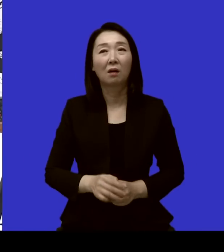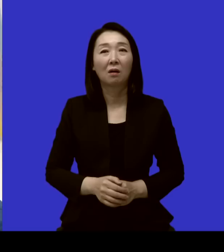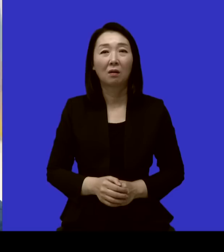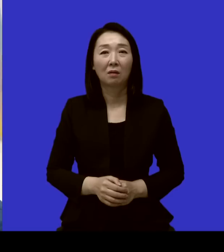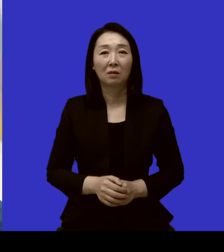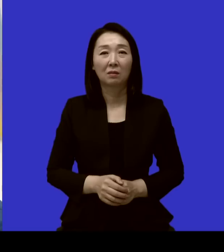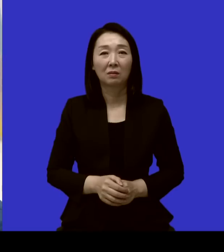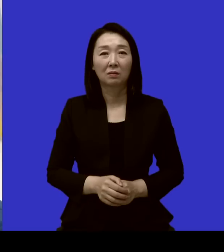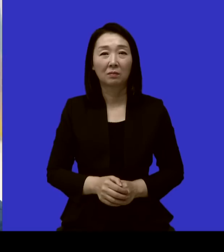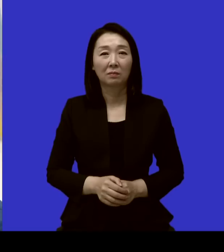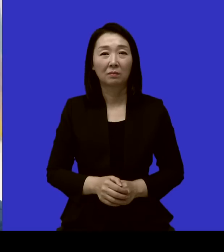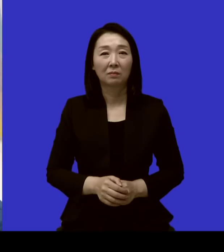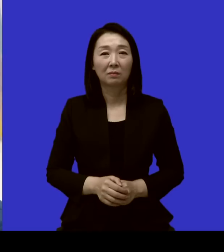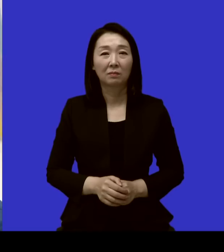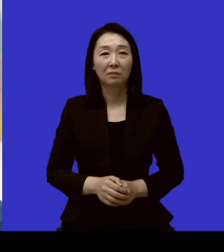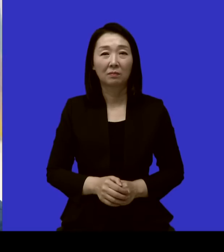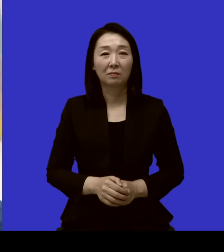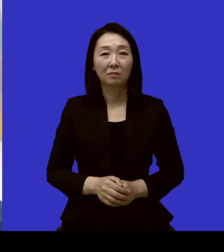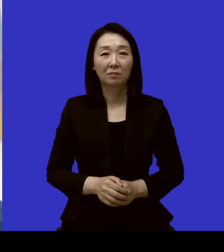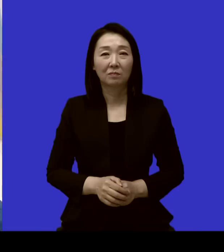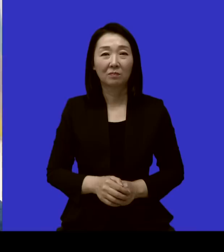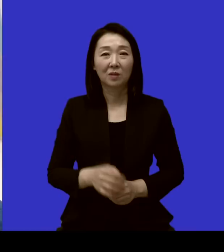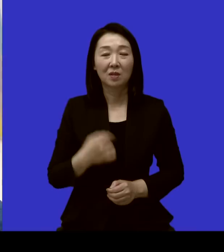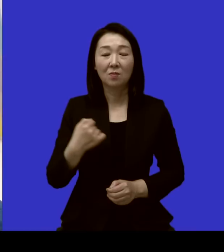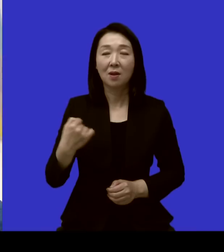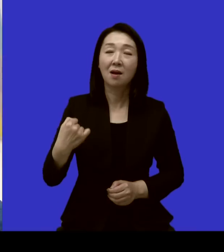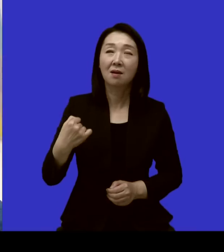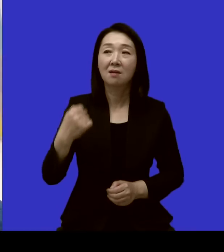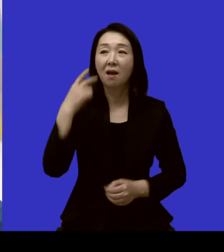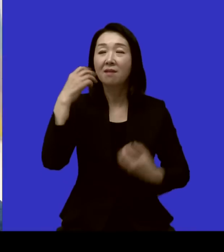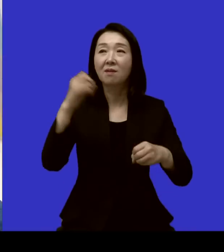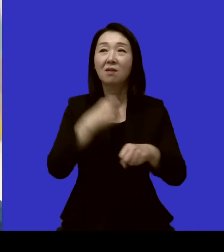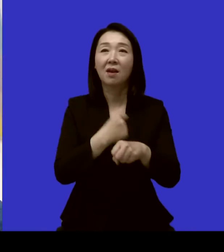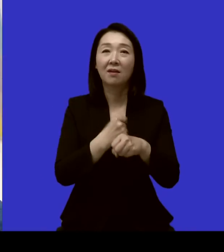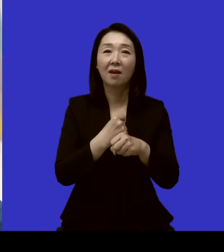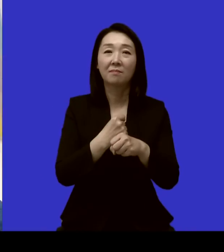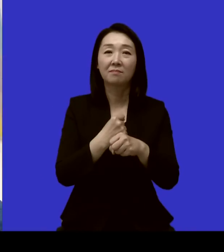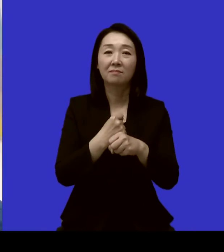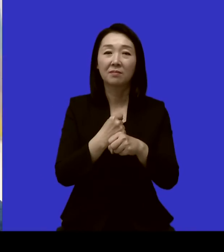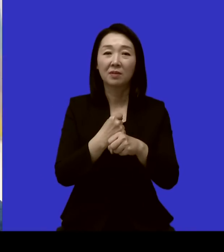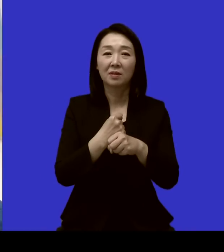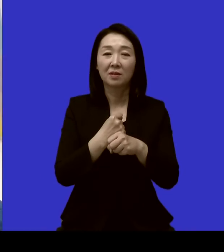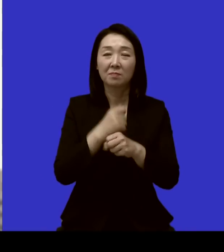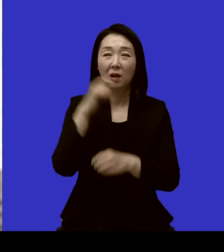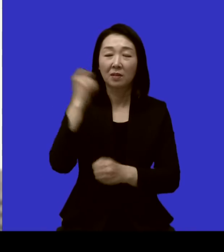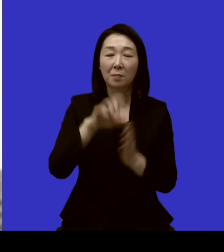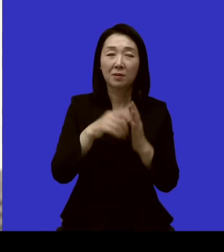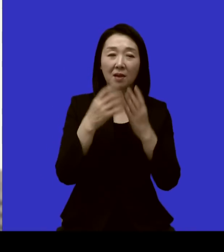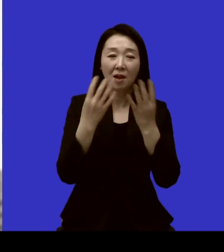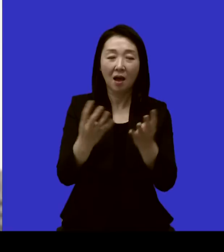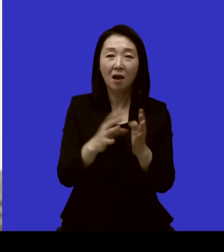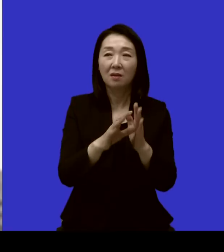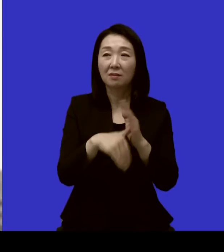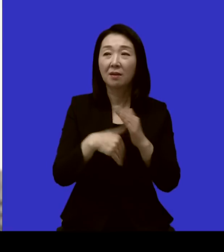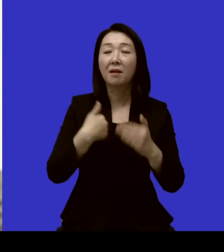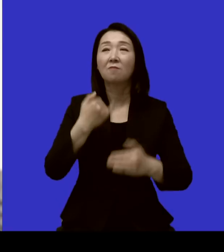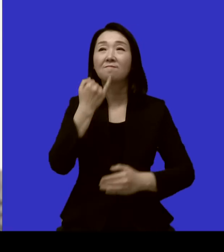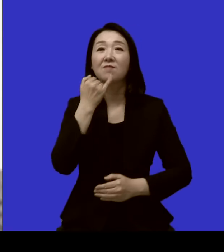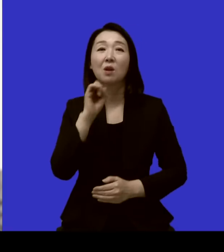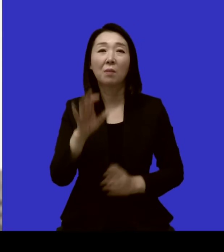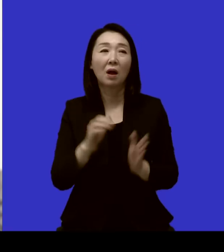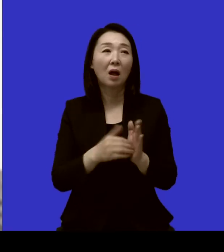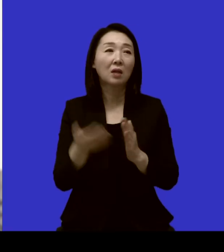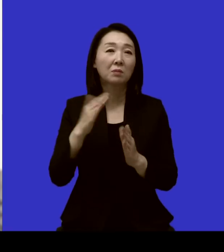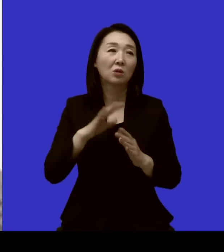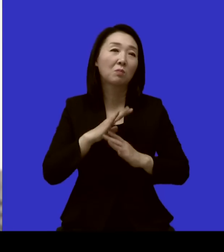아니야. 근데 이제 저도 막 이제 센처럼 하려고 새벽에 나왔을 때 괜찮아 뭐 이렇게 했지만 그때가 너무 무서웠어요. 그럼요. 사실은